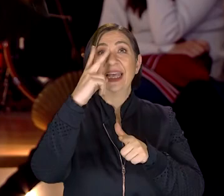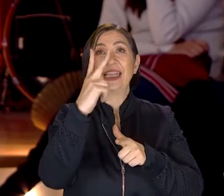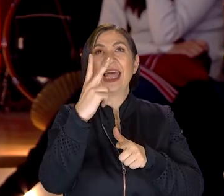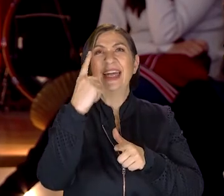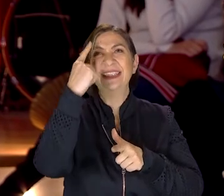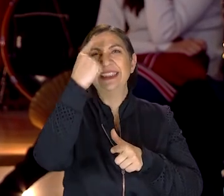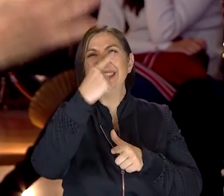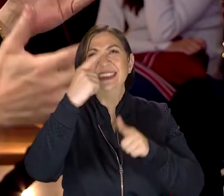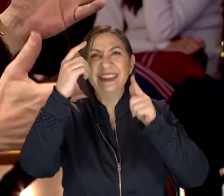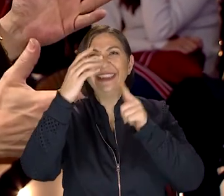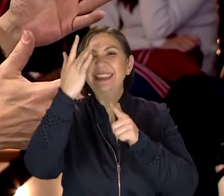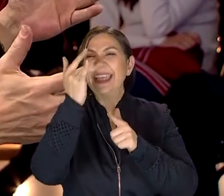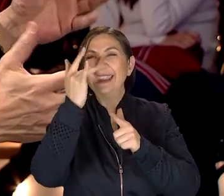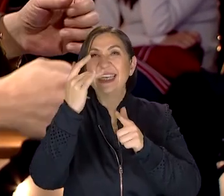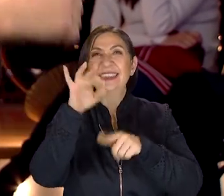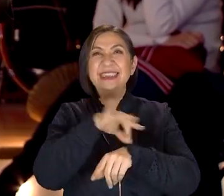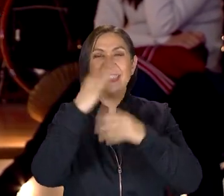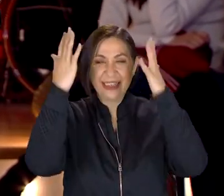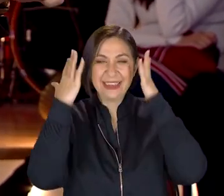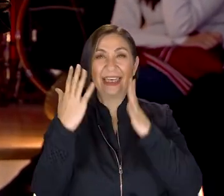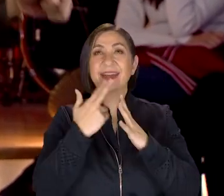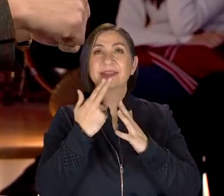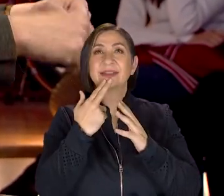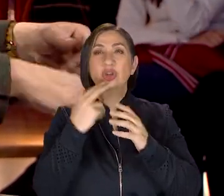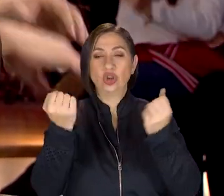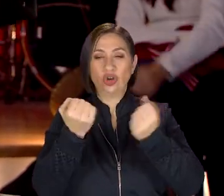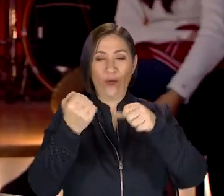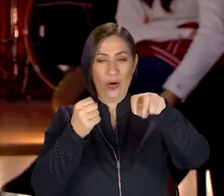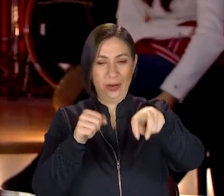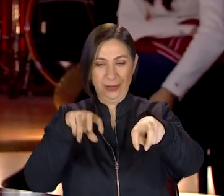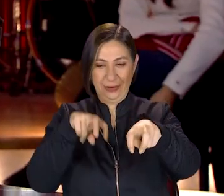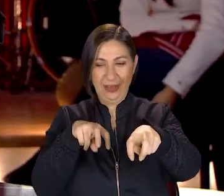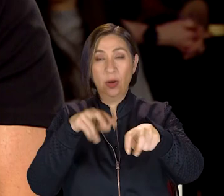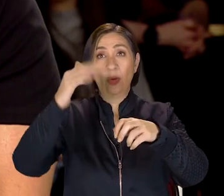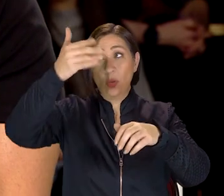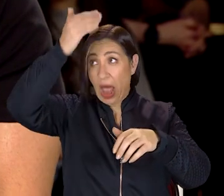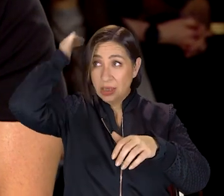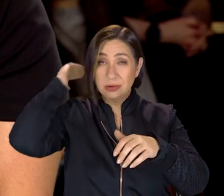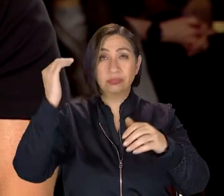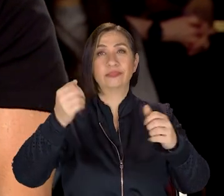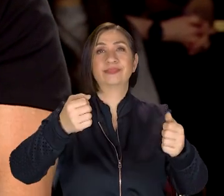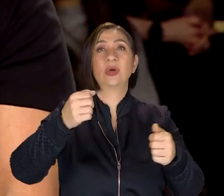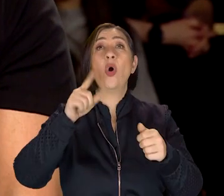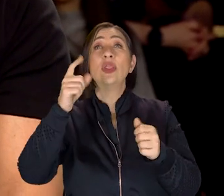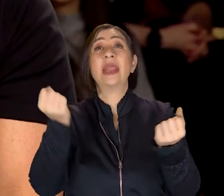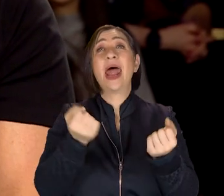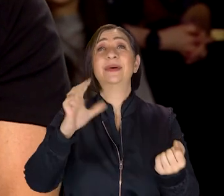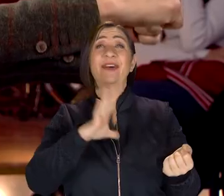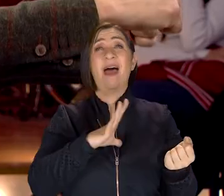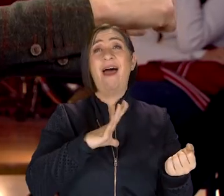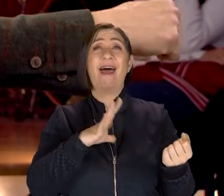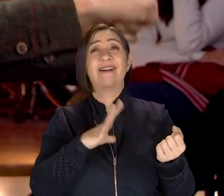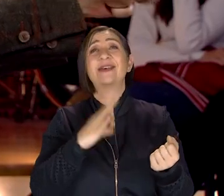gibi. İki tane sahte sarışın kadın. Evet. Ferrari'nin şoförü. Evet. Üstü açık. Ondan sonra ve onun